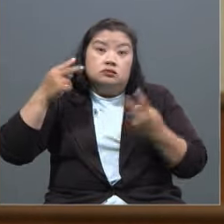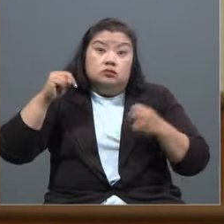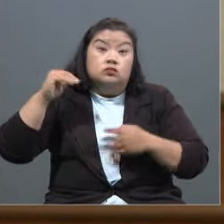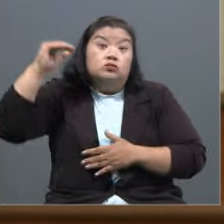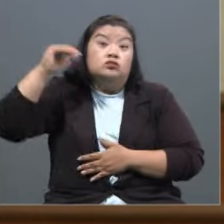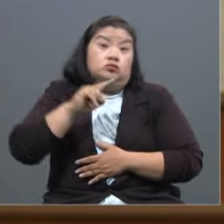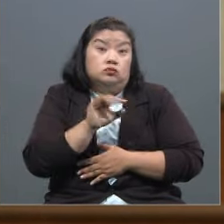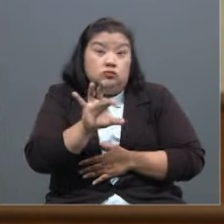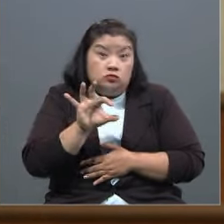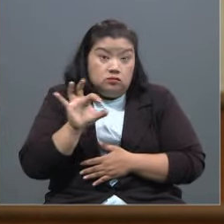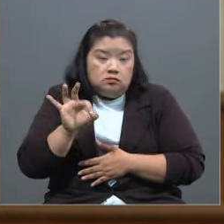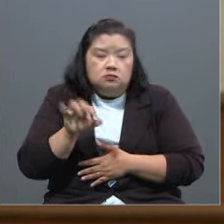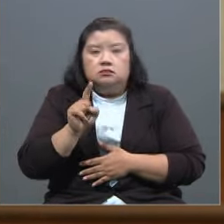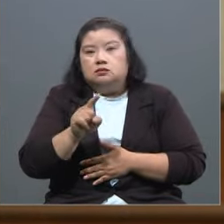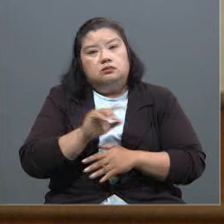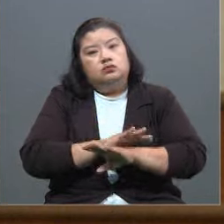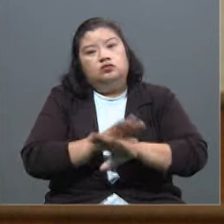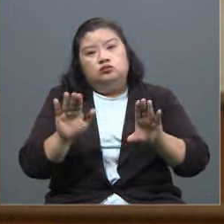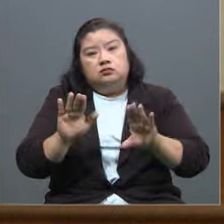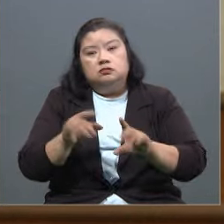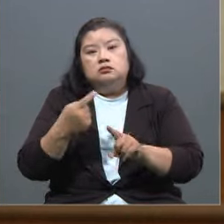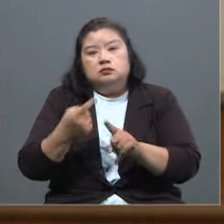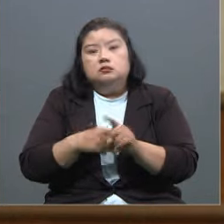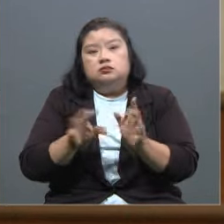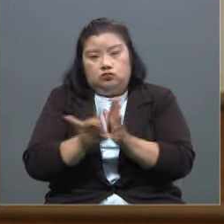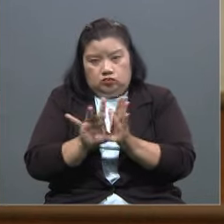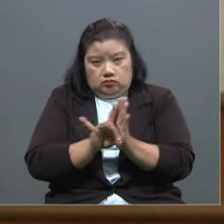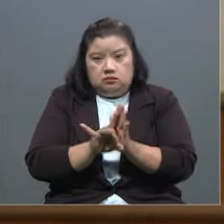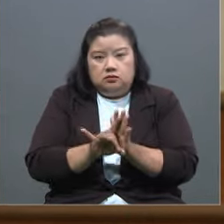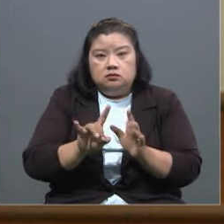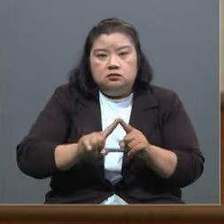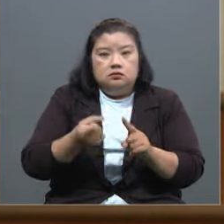มดเขาก็จะจ่ายเงินเดือนให้จนถึงวันที่13